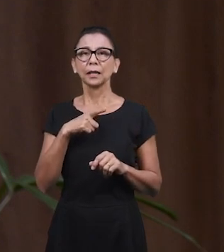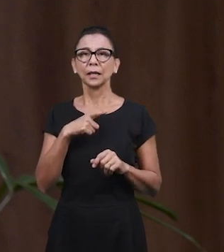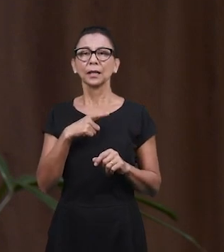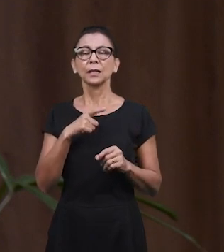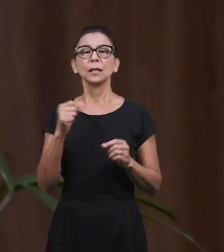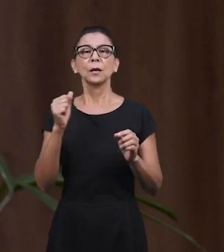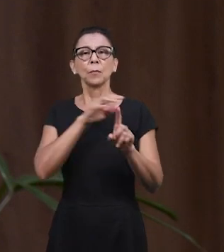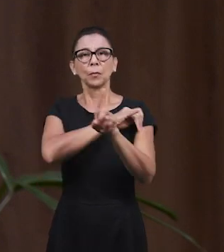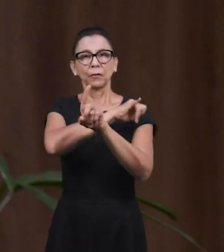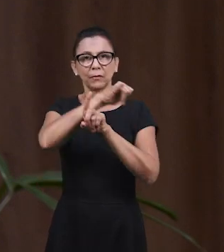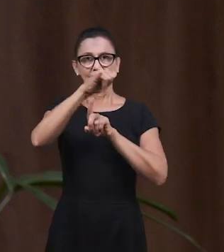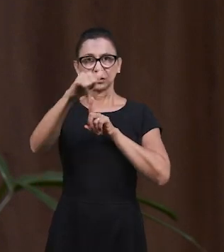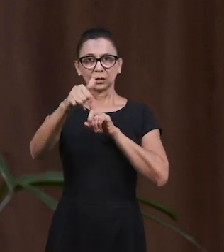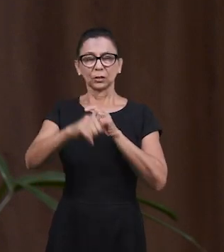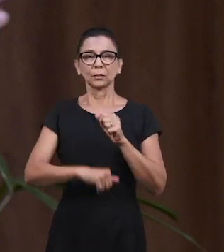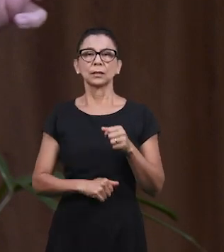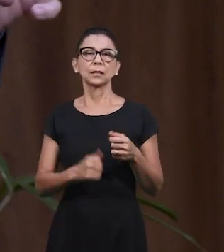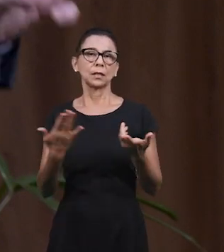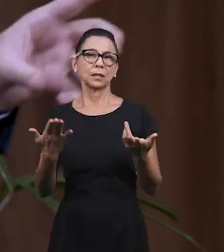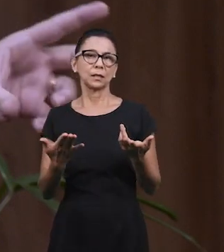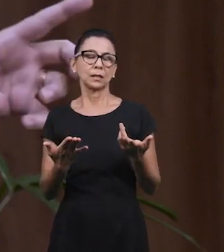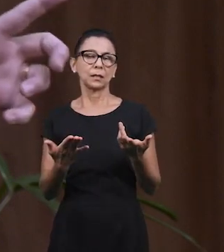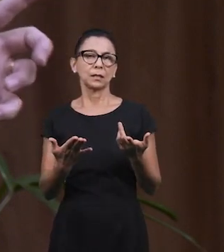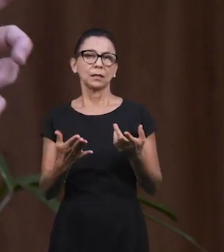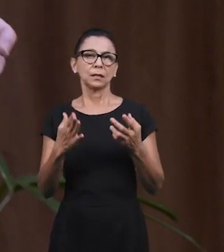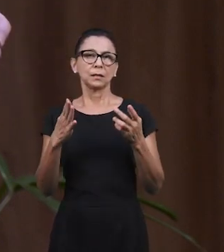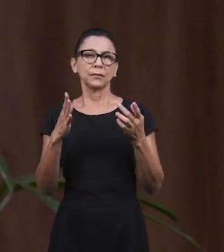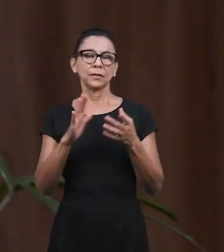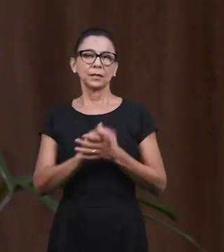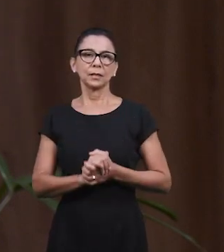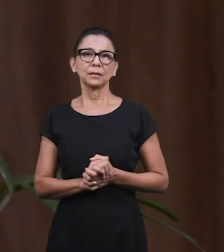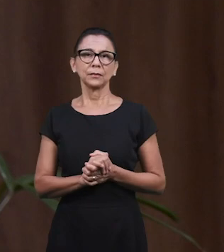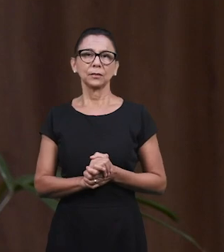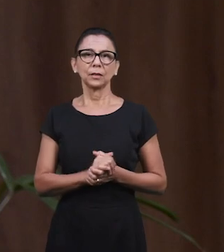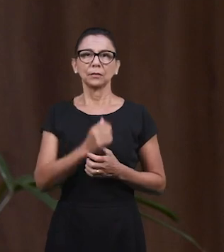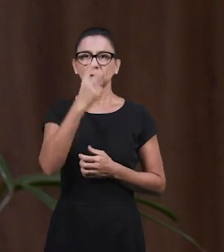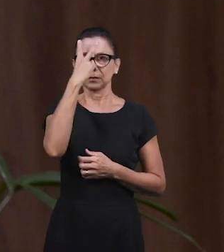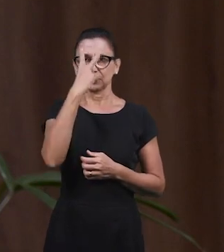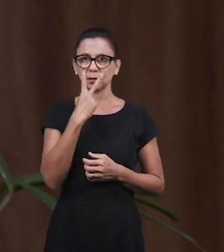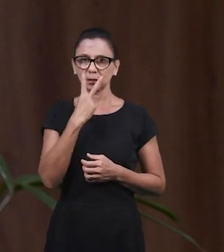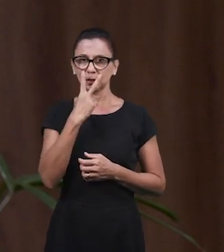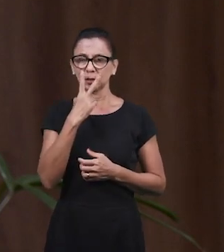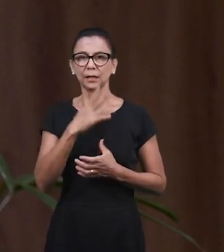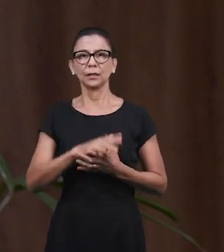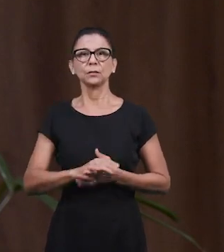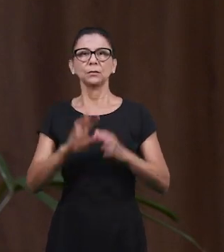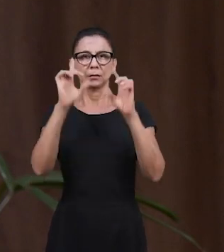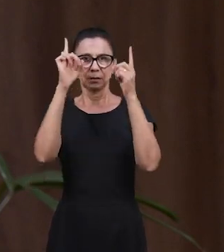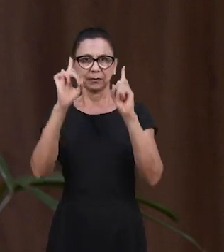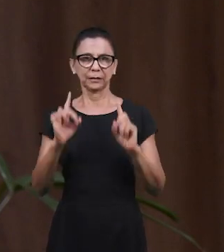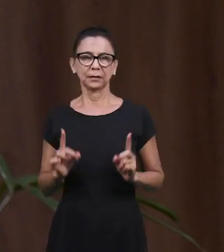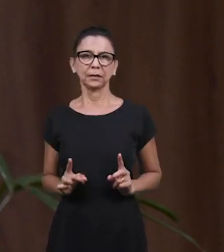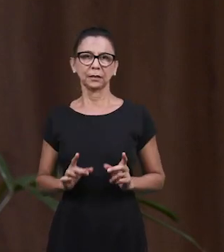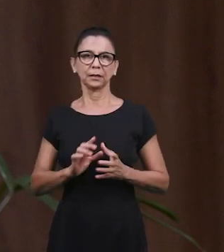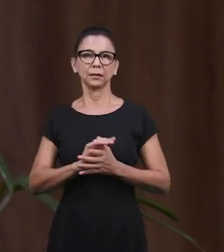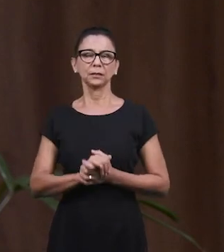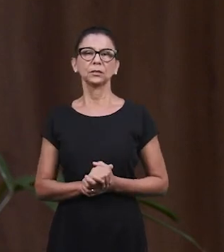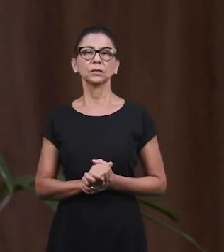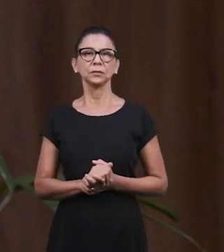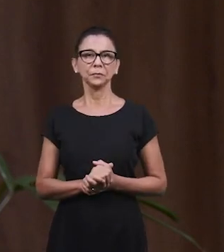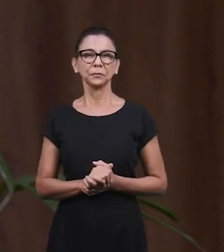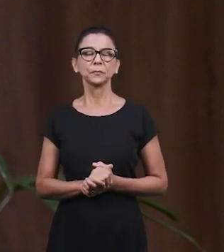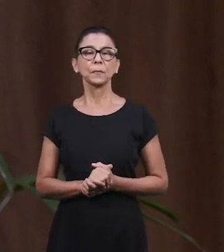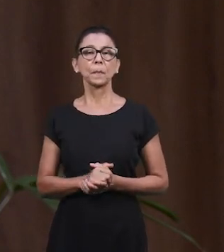aspect prophétique. La déficience visuelle, l'endroit où il se retrouvait, ce